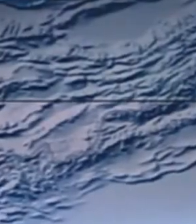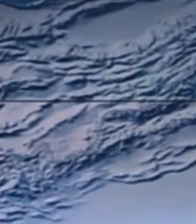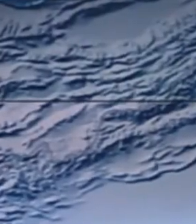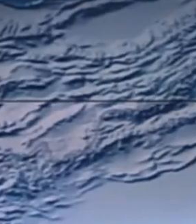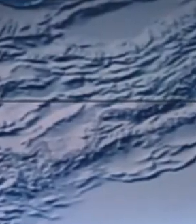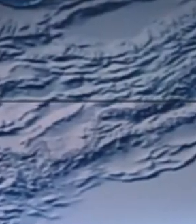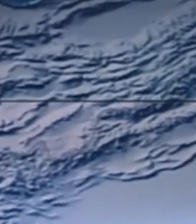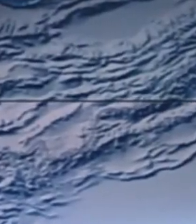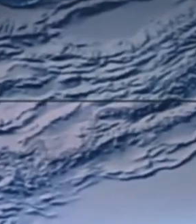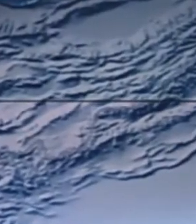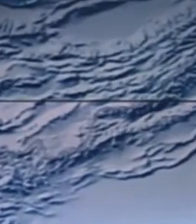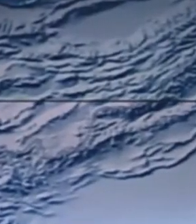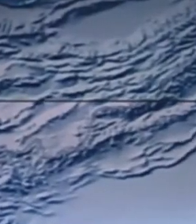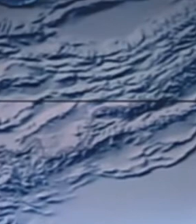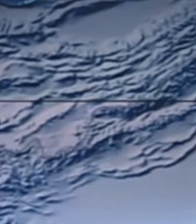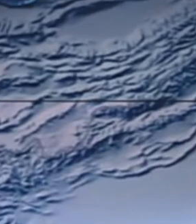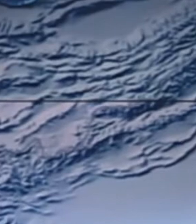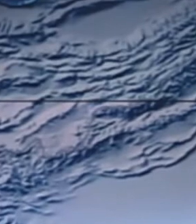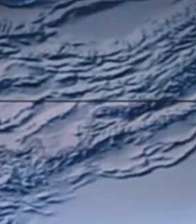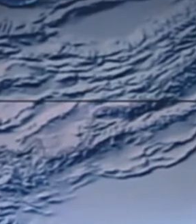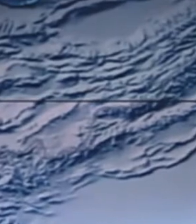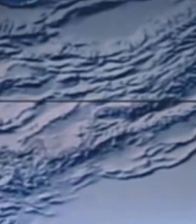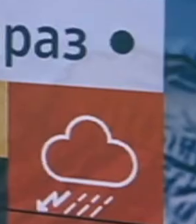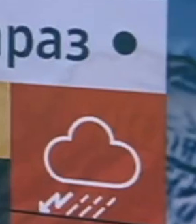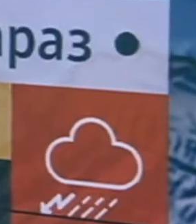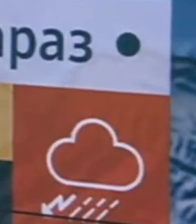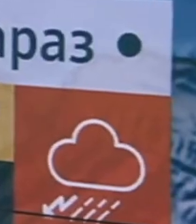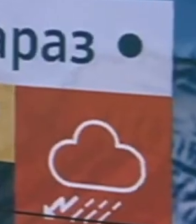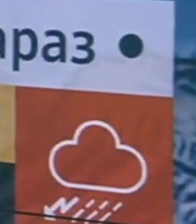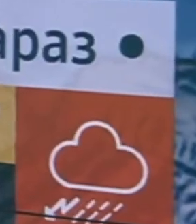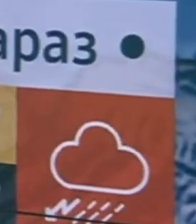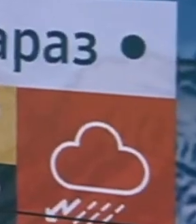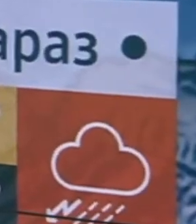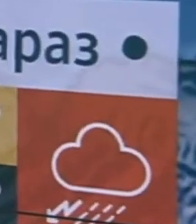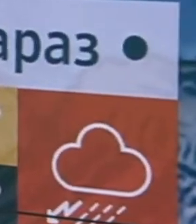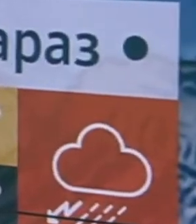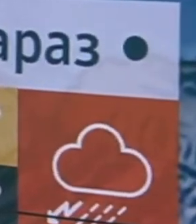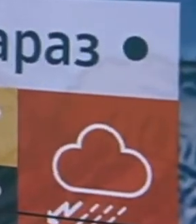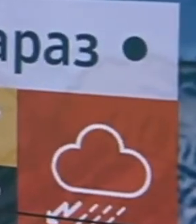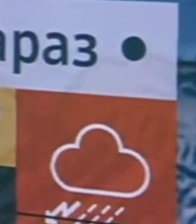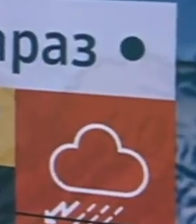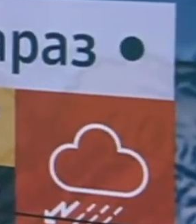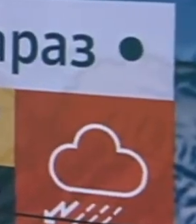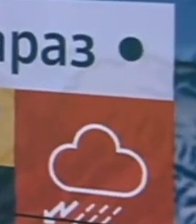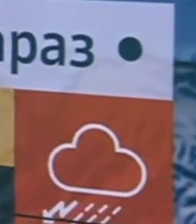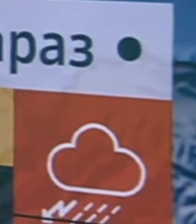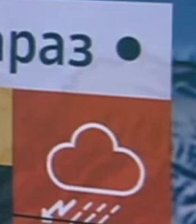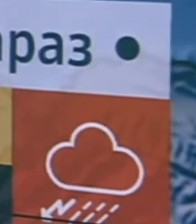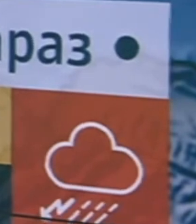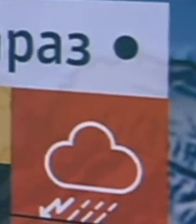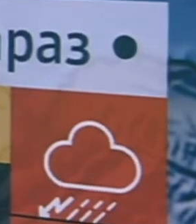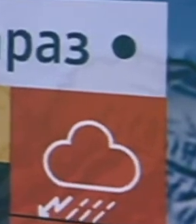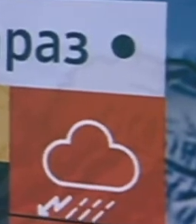күндіз плюс 31, түнде плюс 13 градусты көрсетеді. Қызылордада жауын шашынсыз көшпелі бұлт шығады, ауа